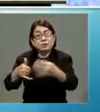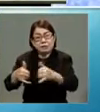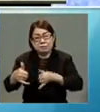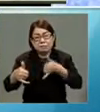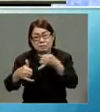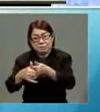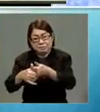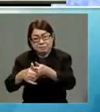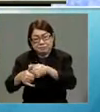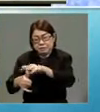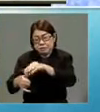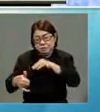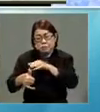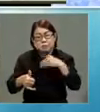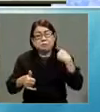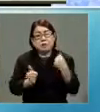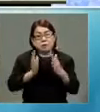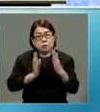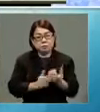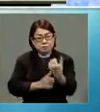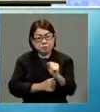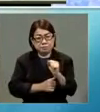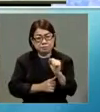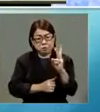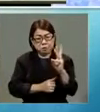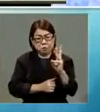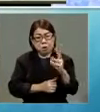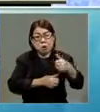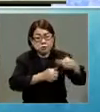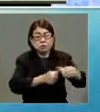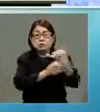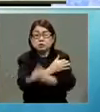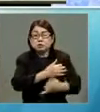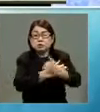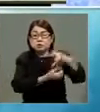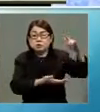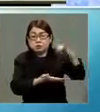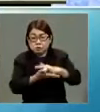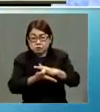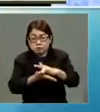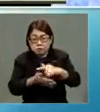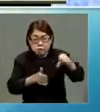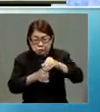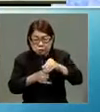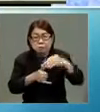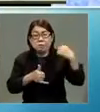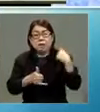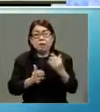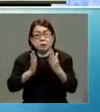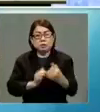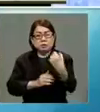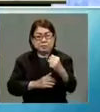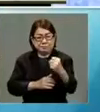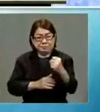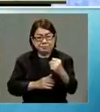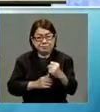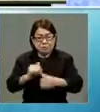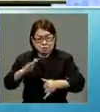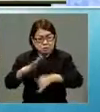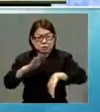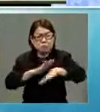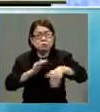นแล้วก็ผู้ที่เดินทางมาจากต่างประเทศนะครับ10คนครับที่อยู่ในสเตทควอรันทีนซึ่งก็รวม